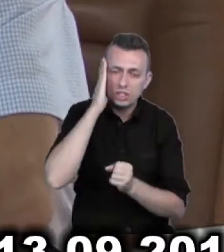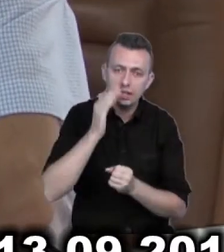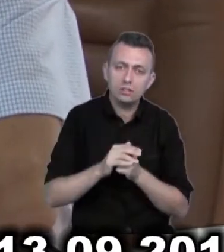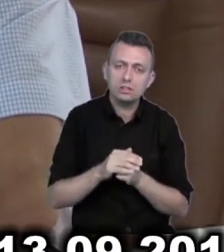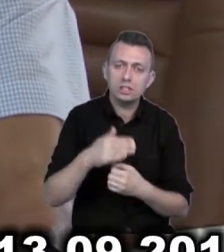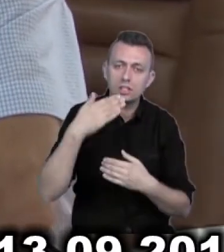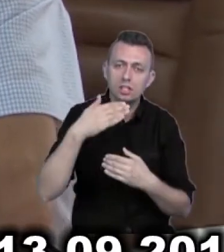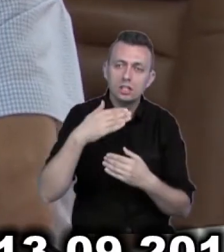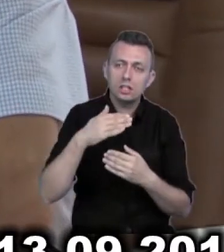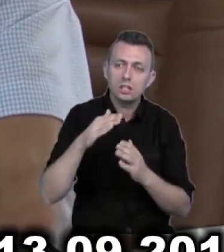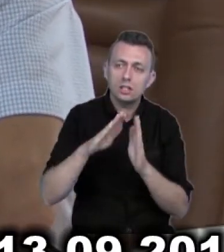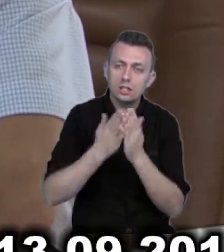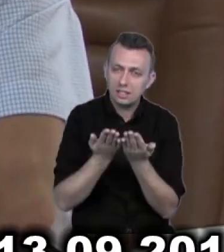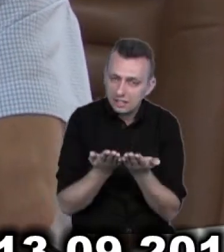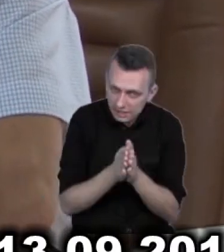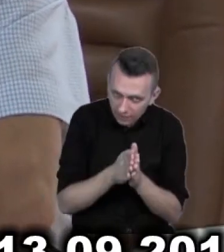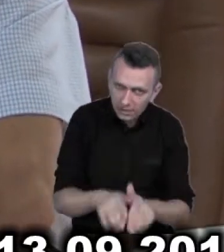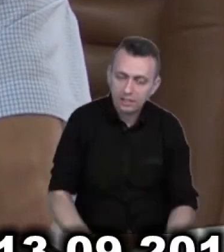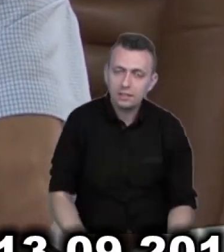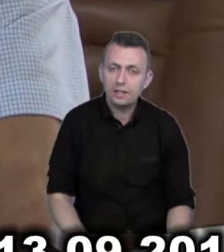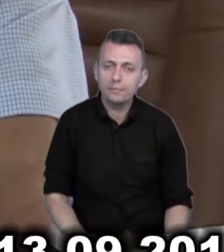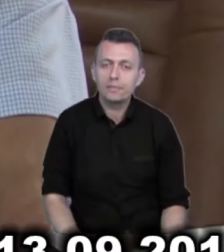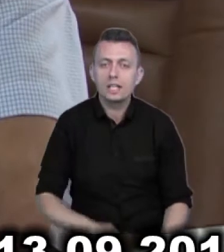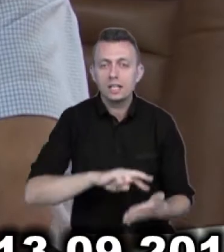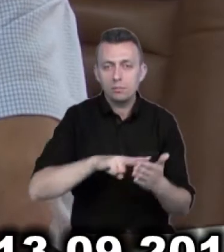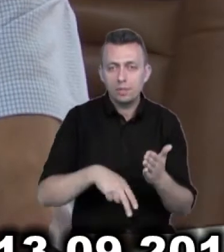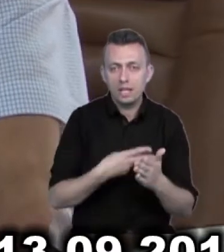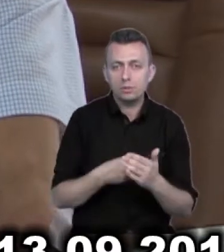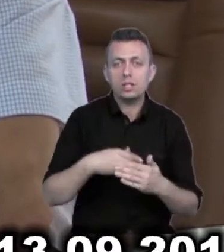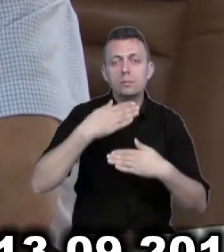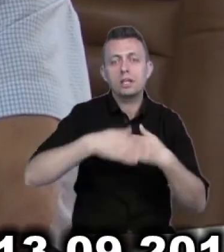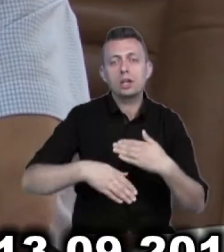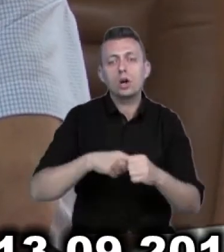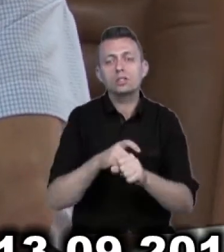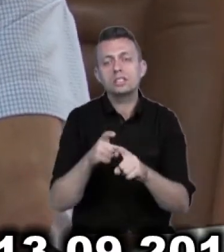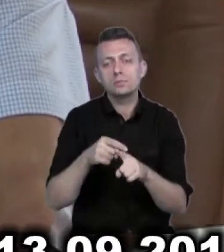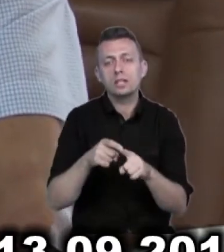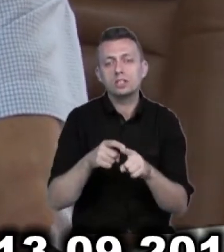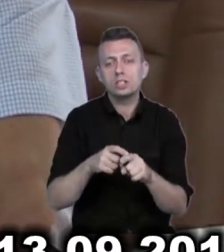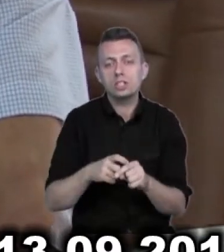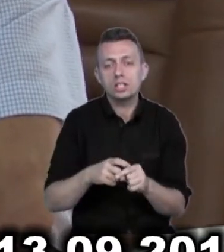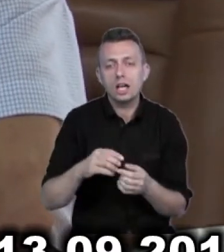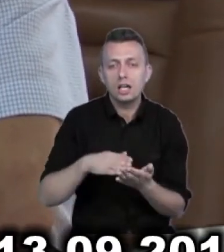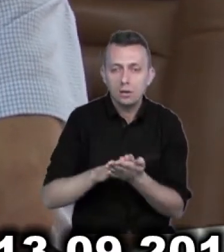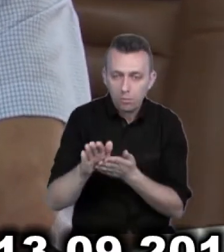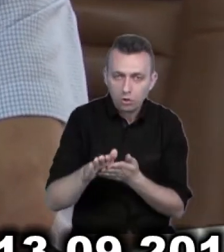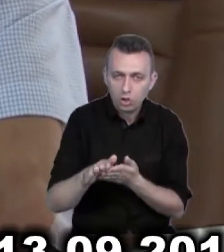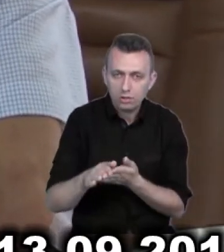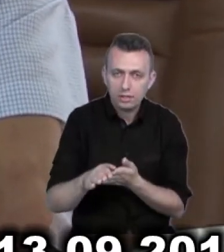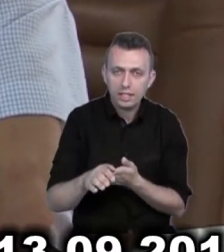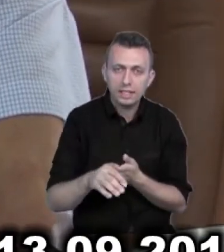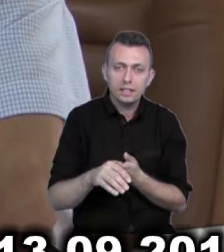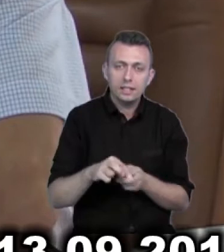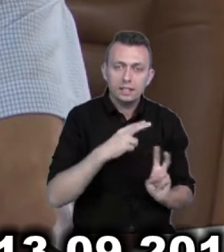Także przewidywane zasiedlenie na początku, koniec października, początek listopada. Powinno się